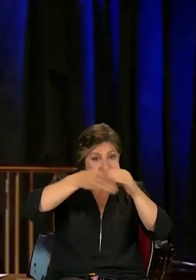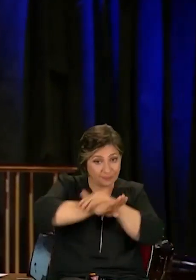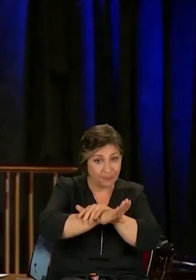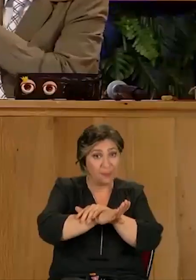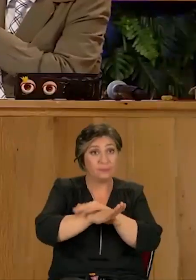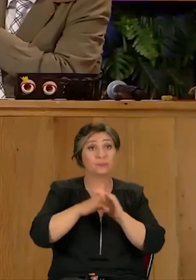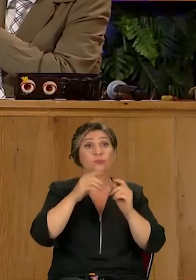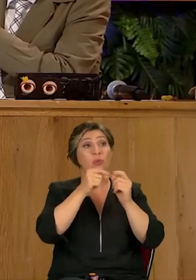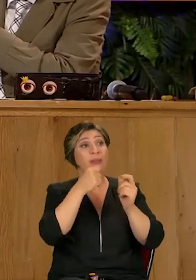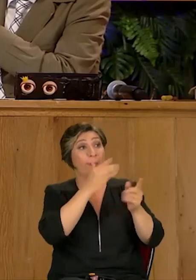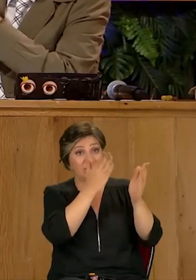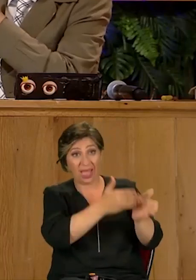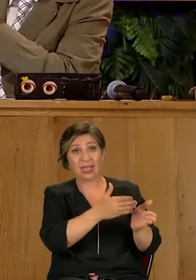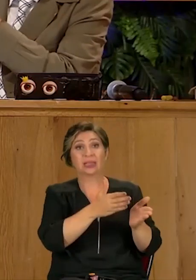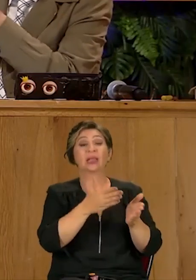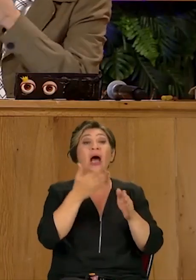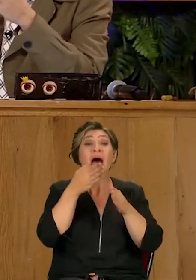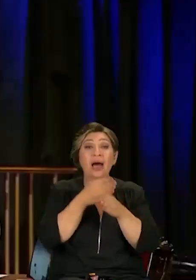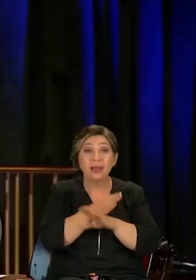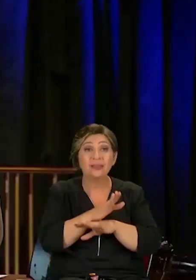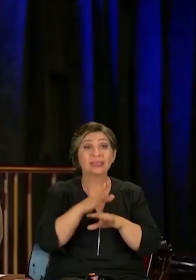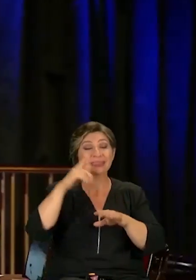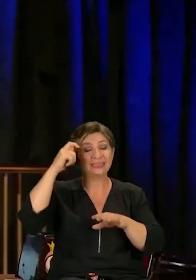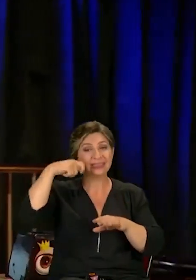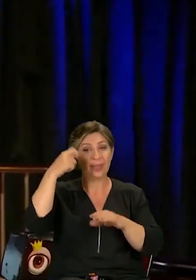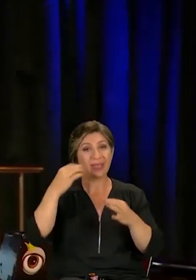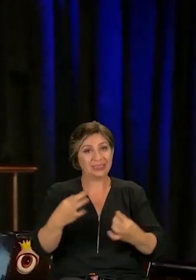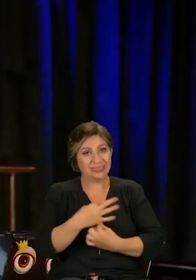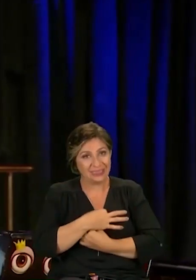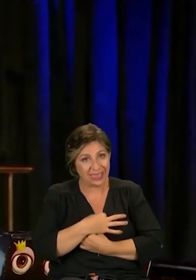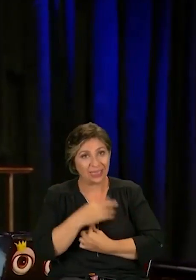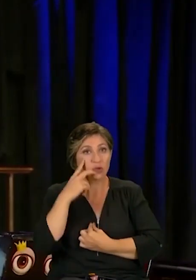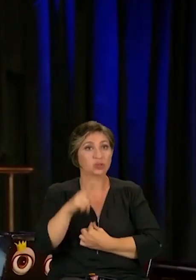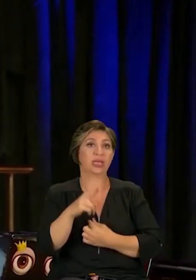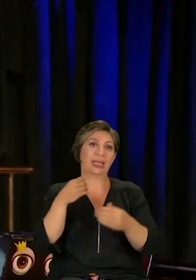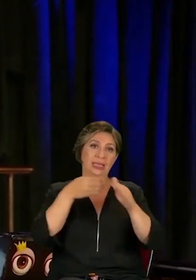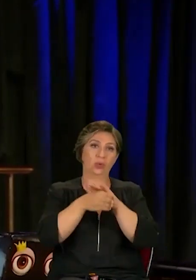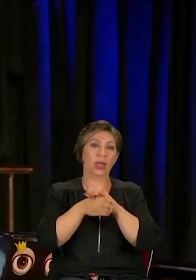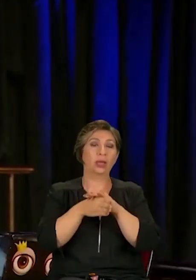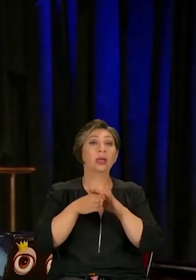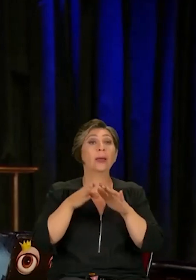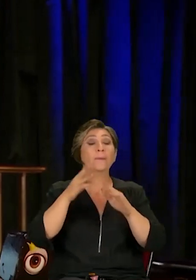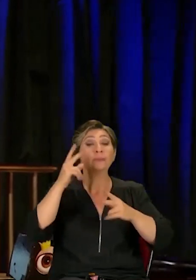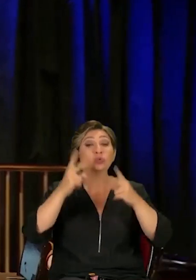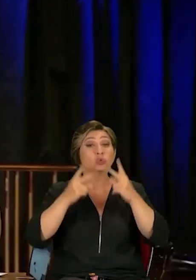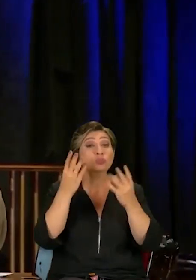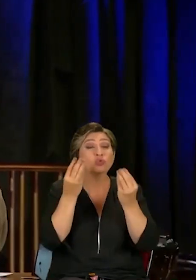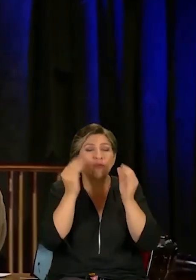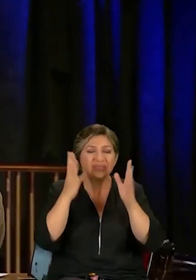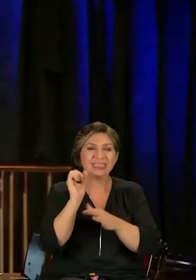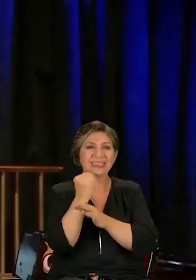insanlar, Burhan abi dahil, hakikaten sinemaya saygı duyarak giriyorlar. Birçok sanat